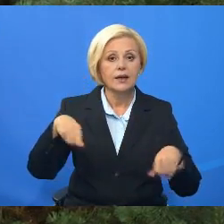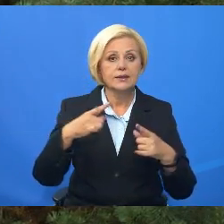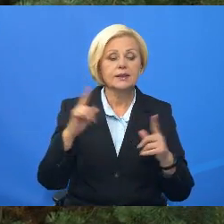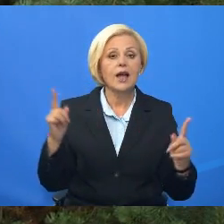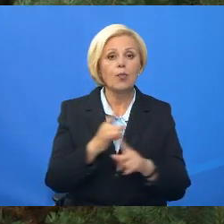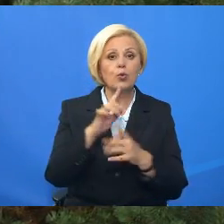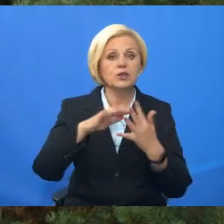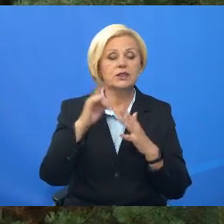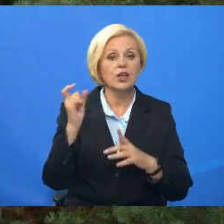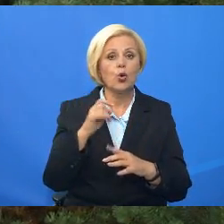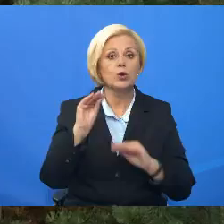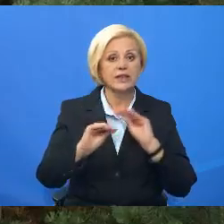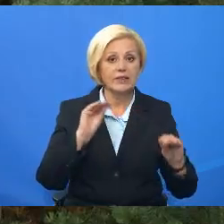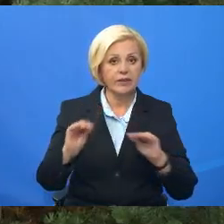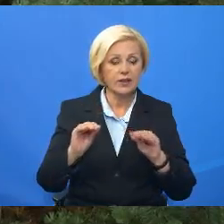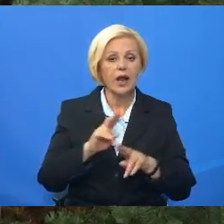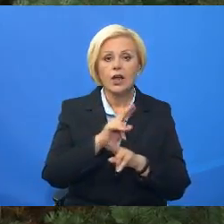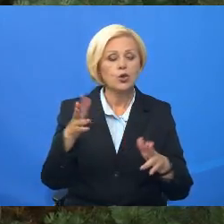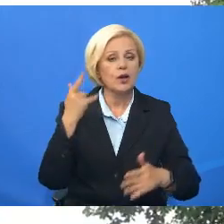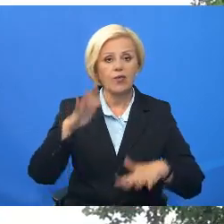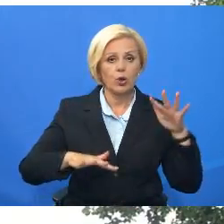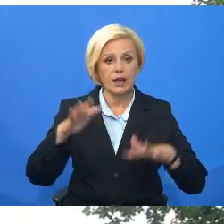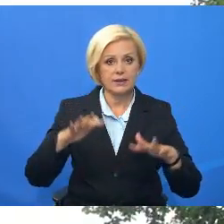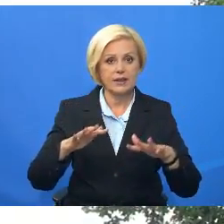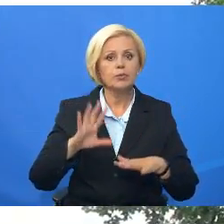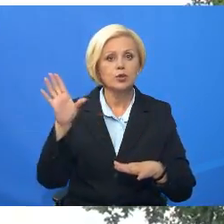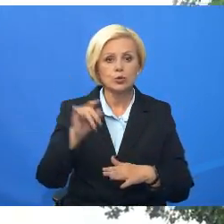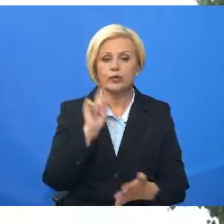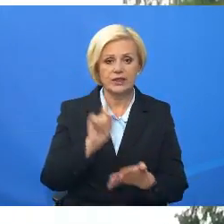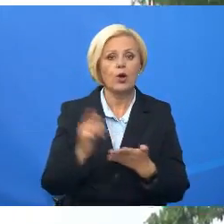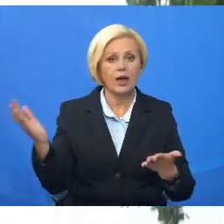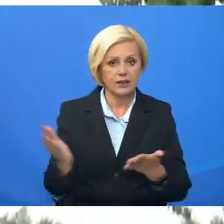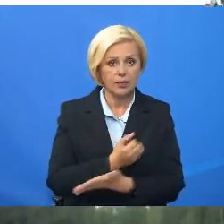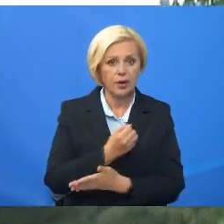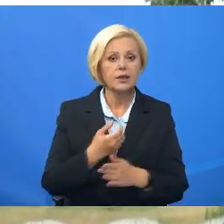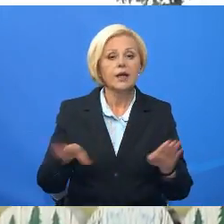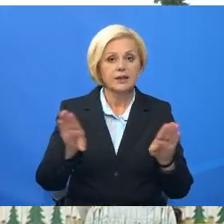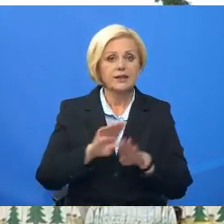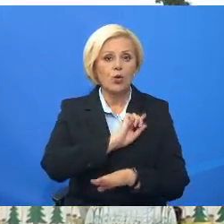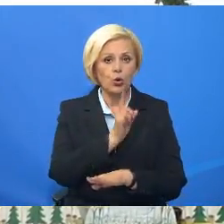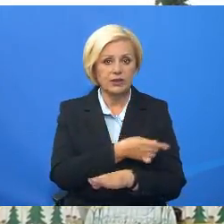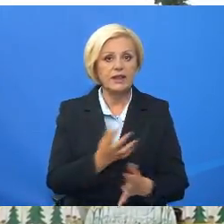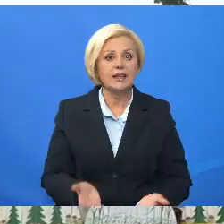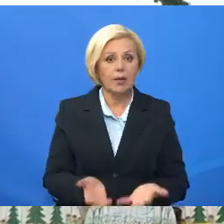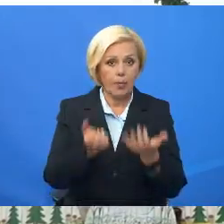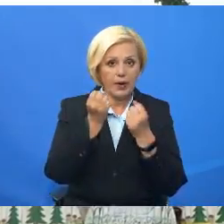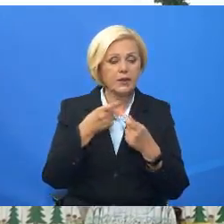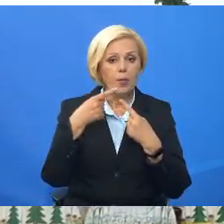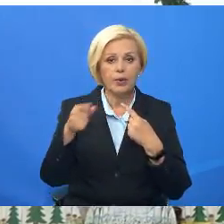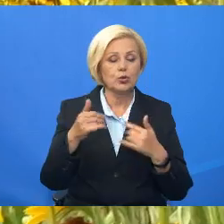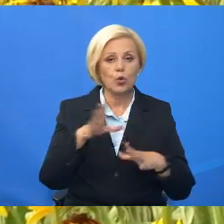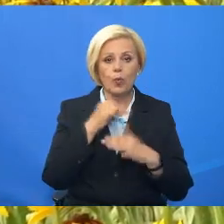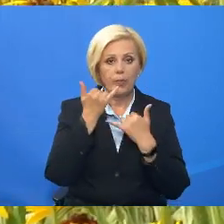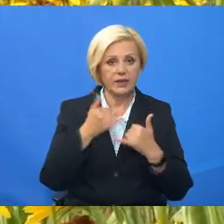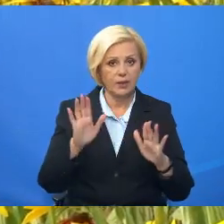музей сельгасінвентара. І ні ў каго няма сумненняў, што ўсё атрымаецца, бо з такой моцнай падтрымкай інакш быць не